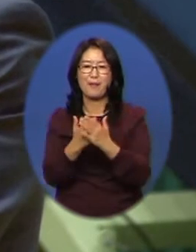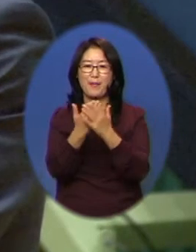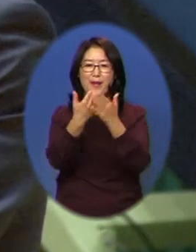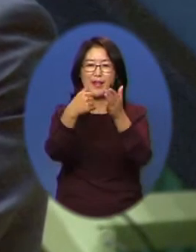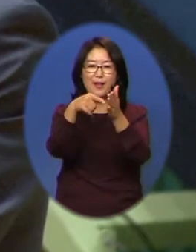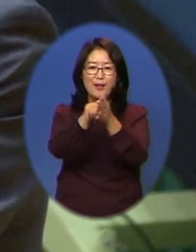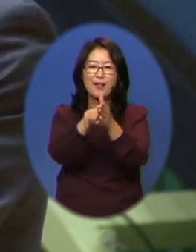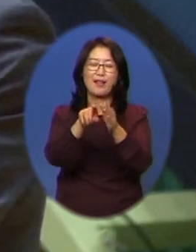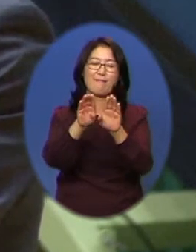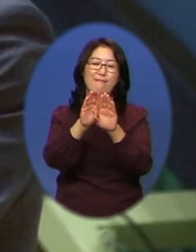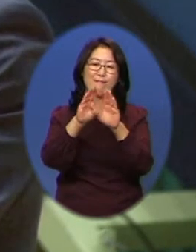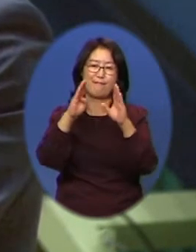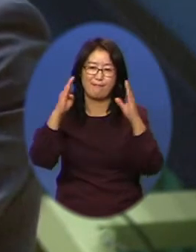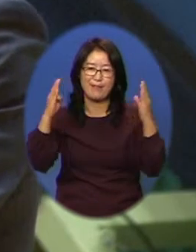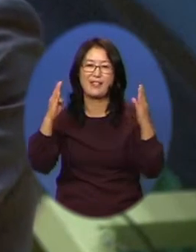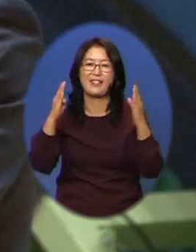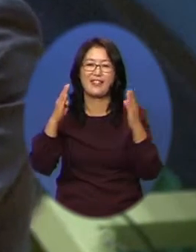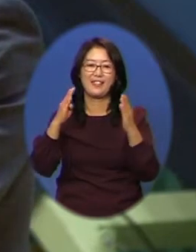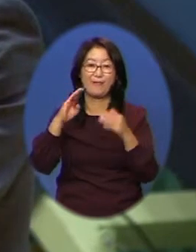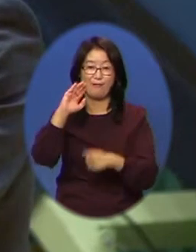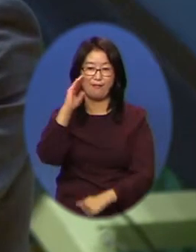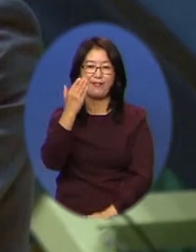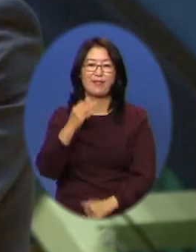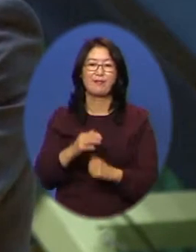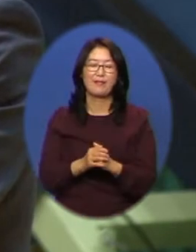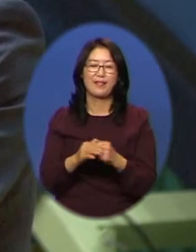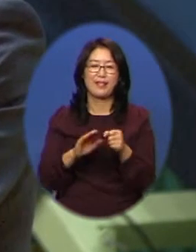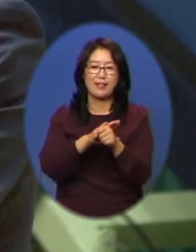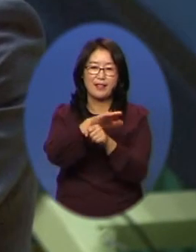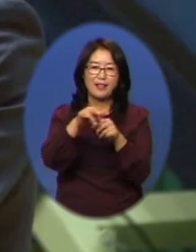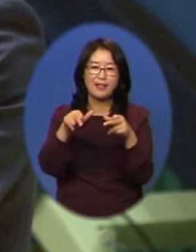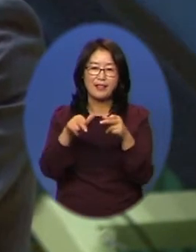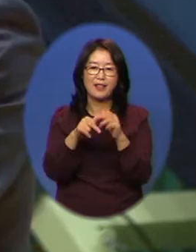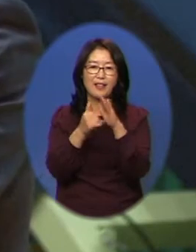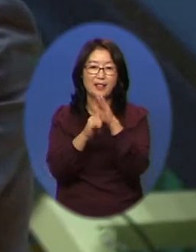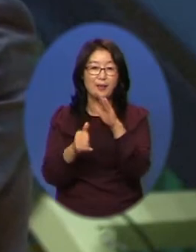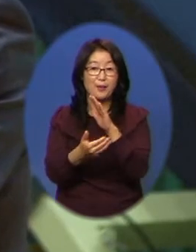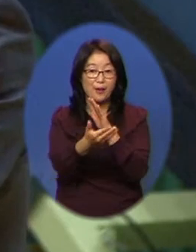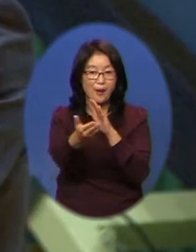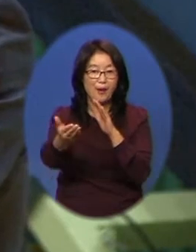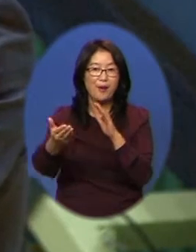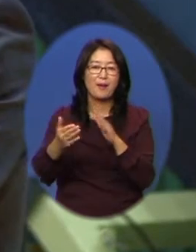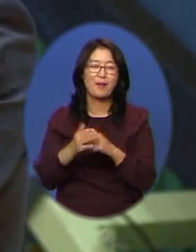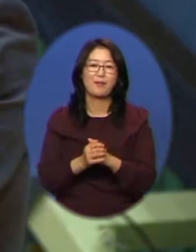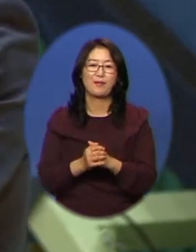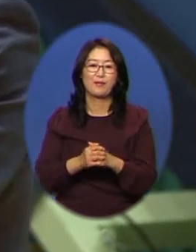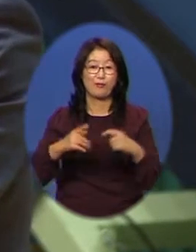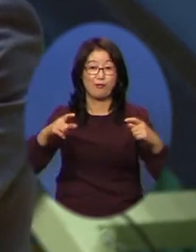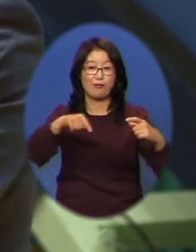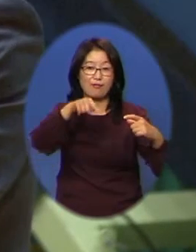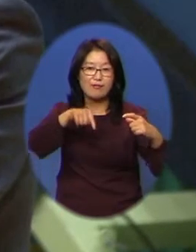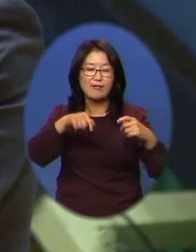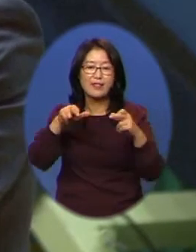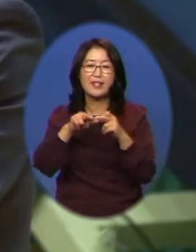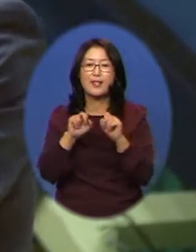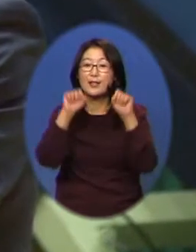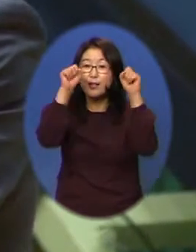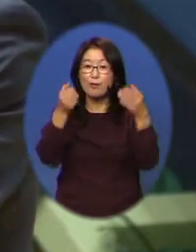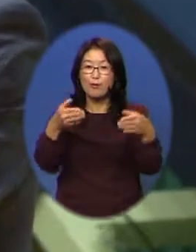개최하게 되었습니다. 사랑하는 장애인 가족 여러분, 그동안 우리 군에서는 장애인 체육관 건립을